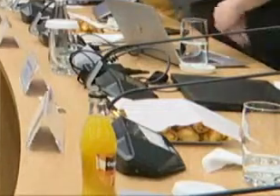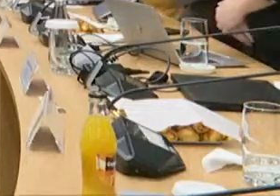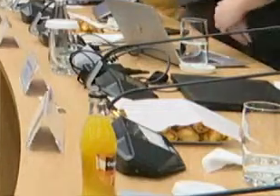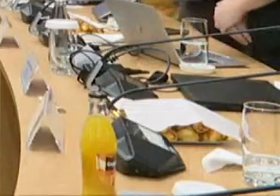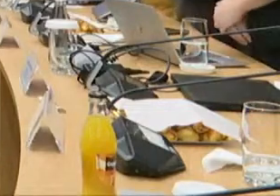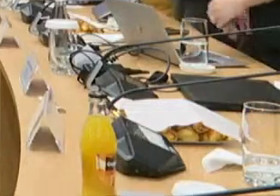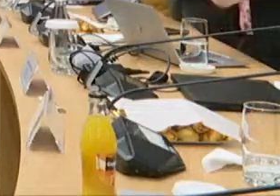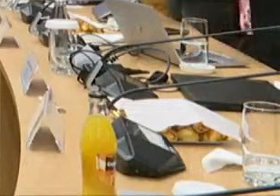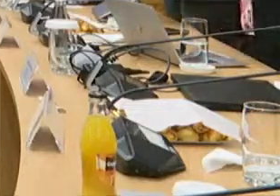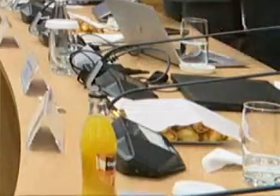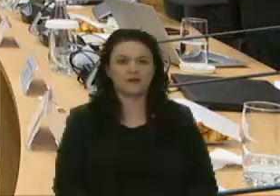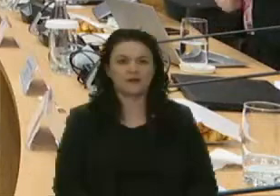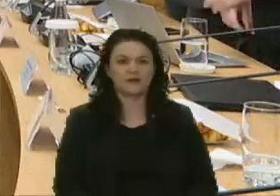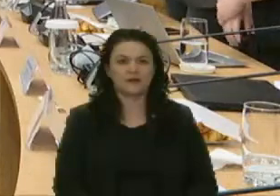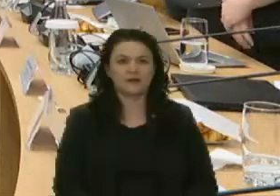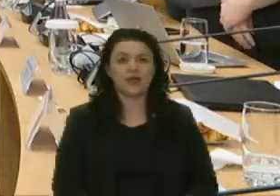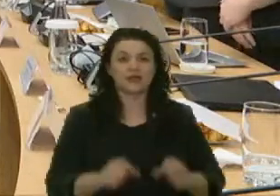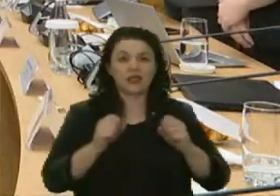României